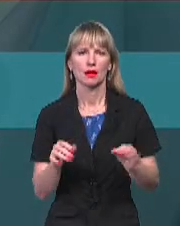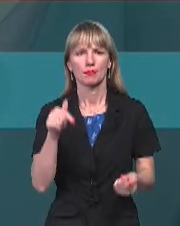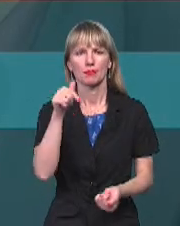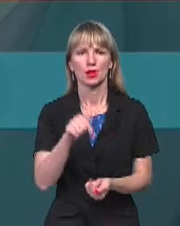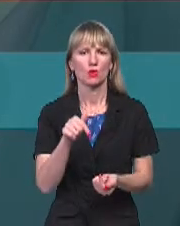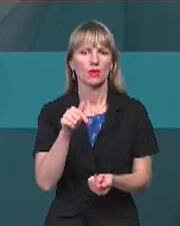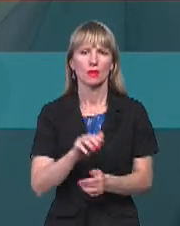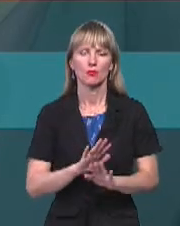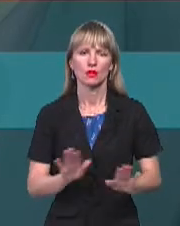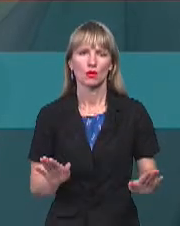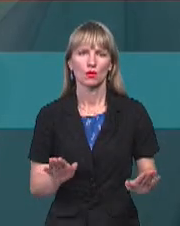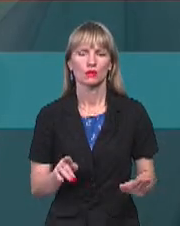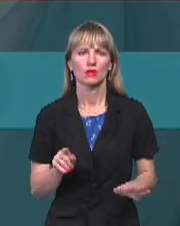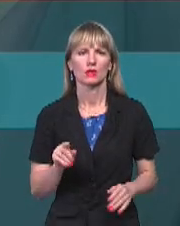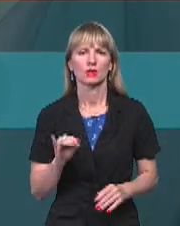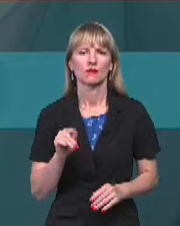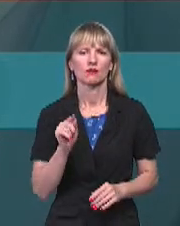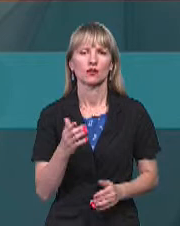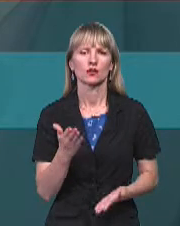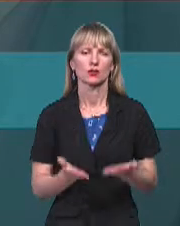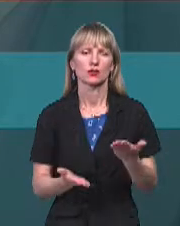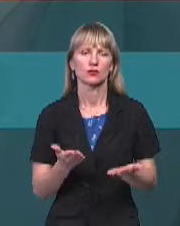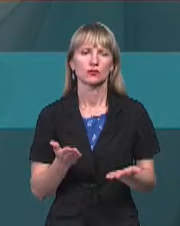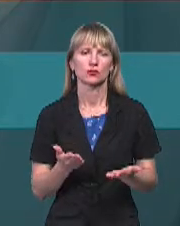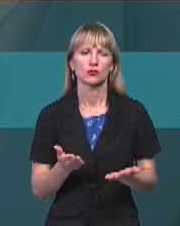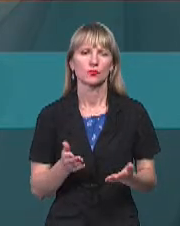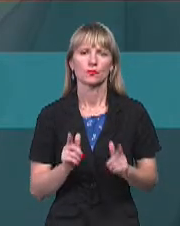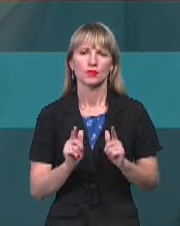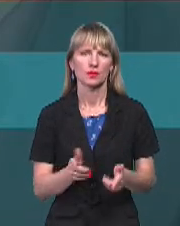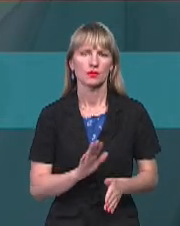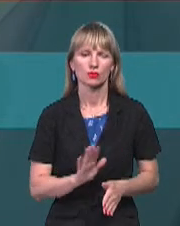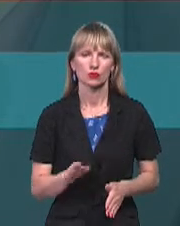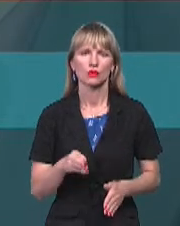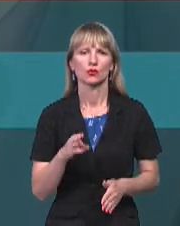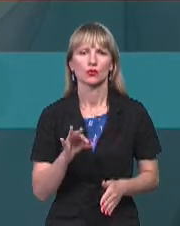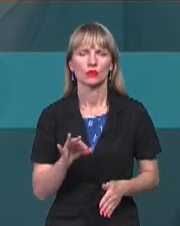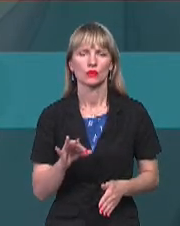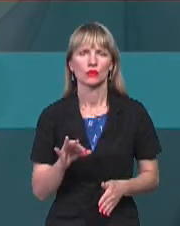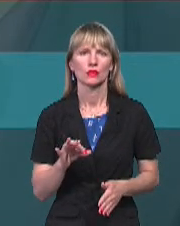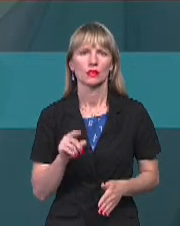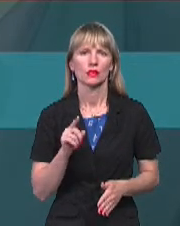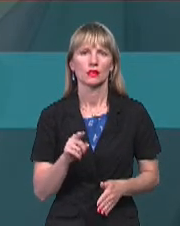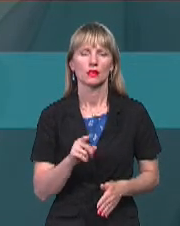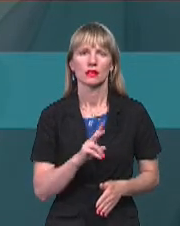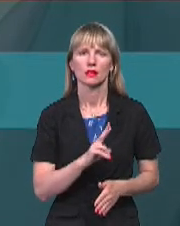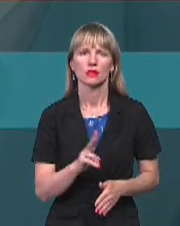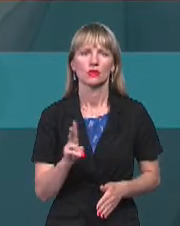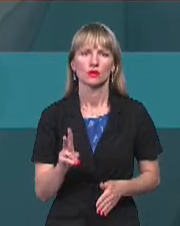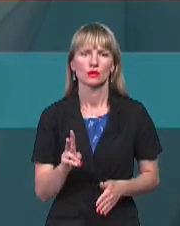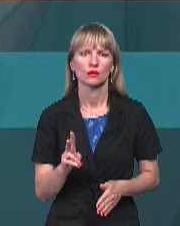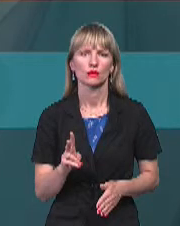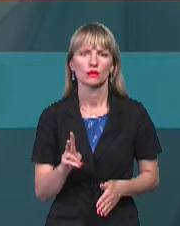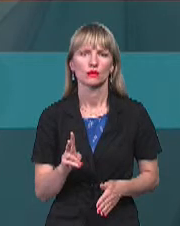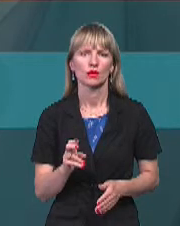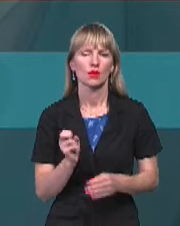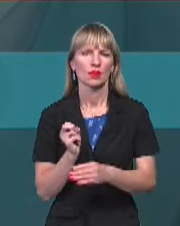підходить, не підходить. Вона, якщо не зголошується, тому, то її ніхто